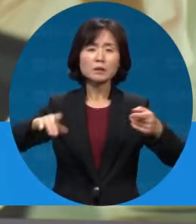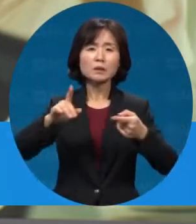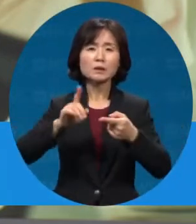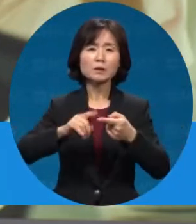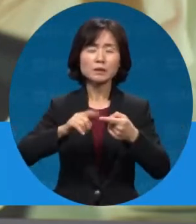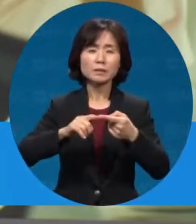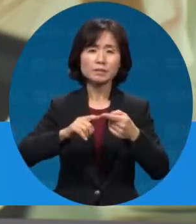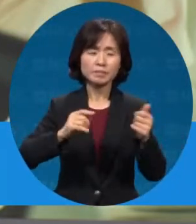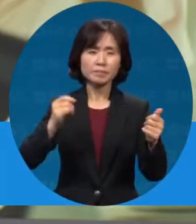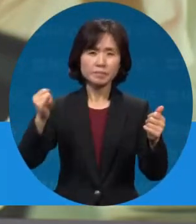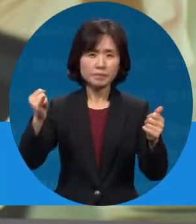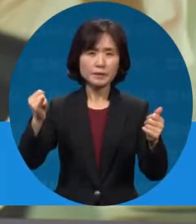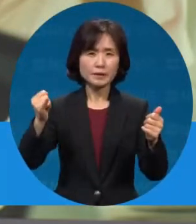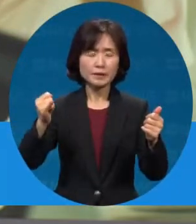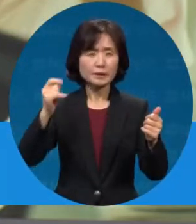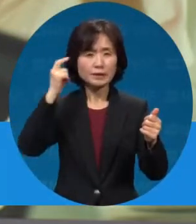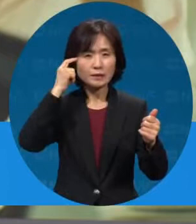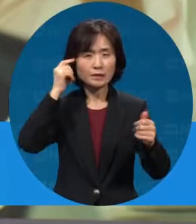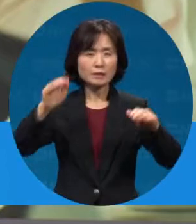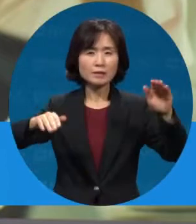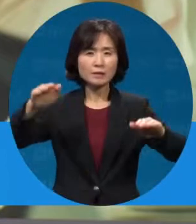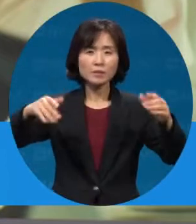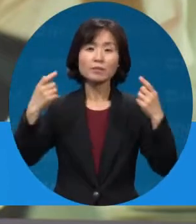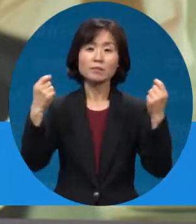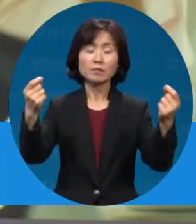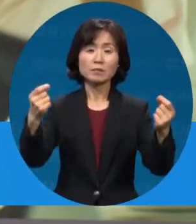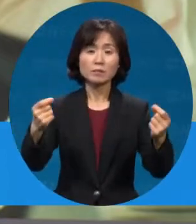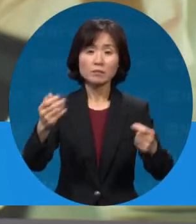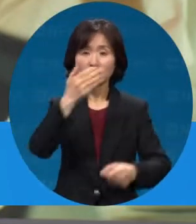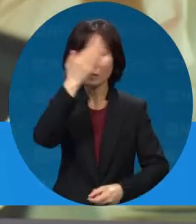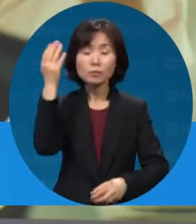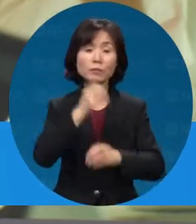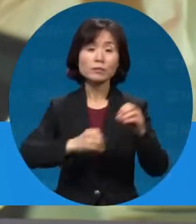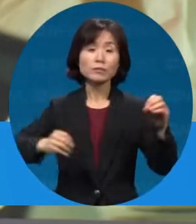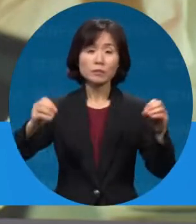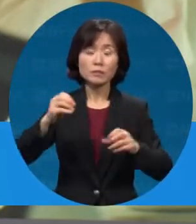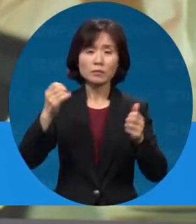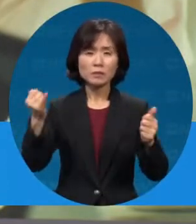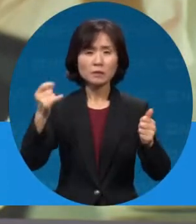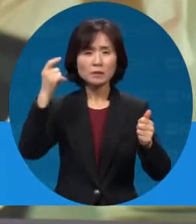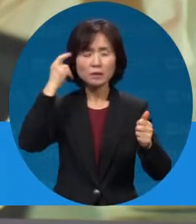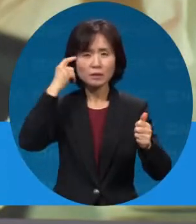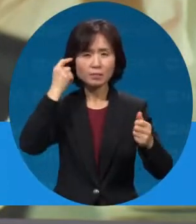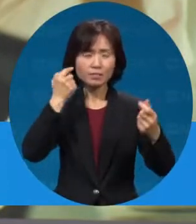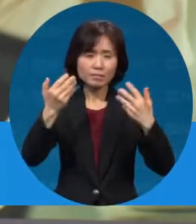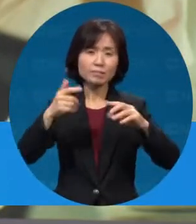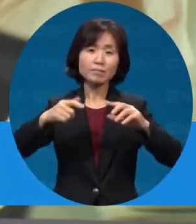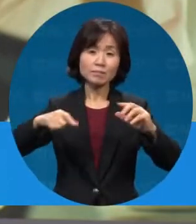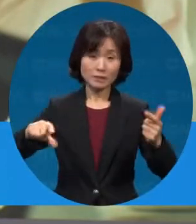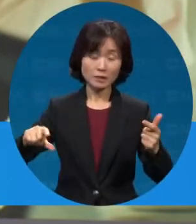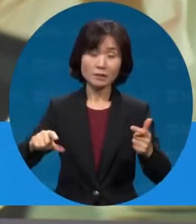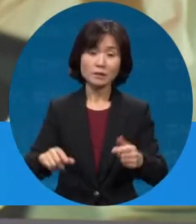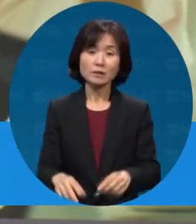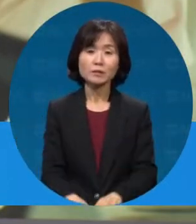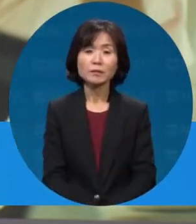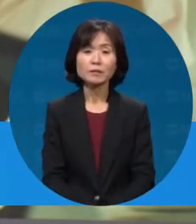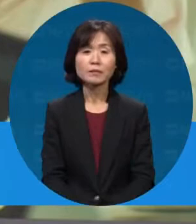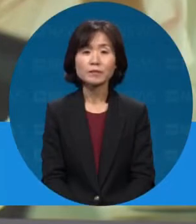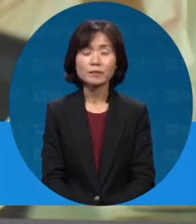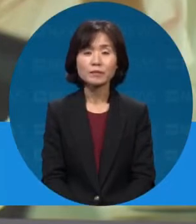간 인식 차는 여전 했는데요 특히 젊은 3 될 수록 남녀의 생각이 극명하게 달랐습니다 금사 5